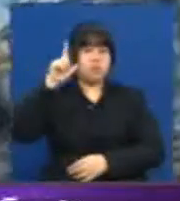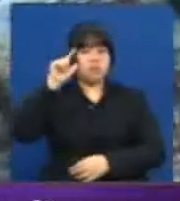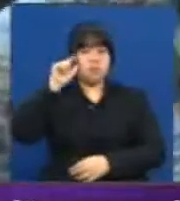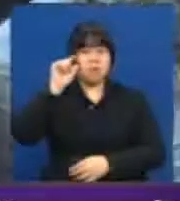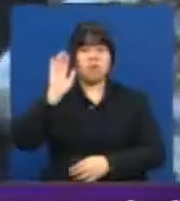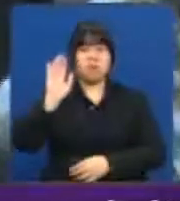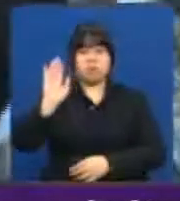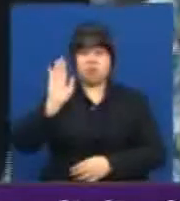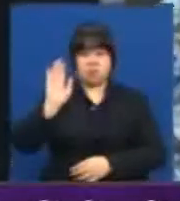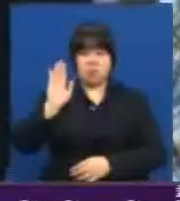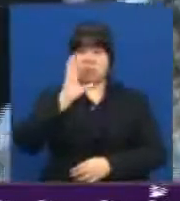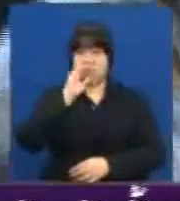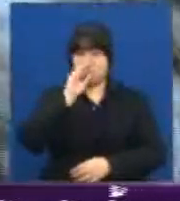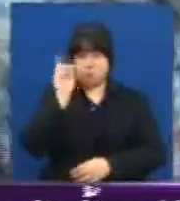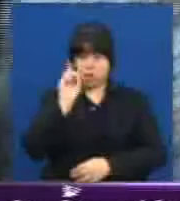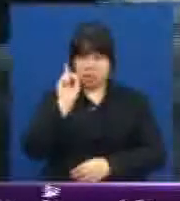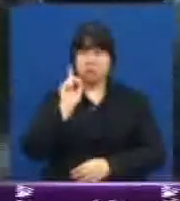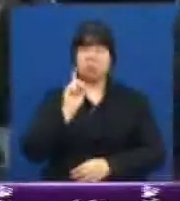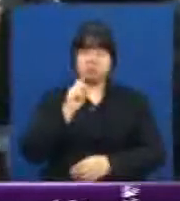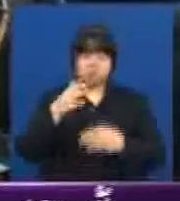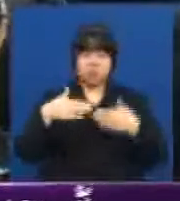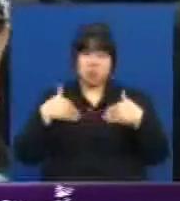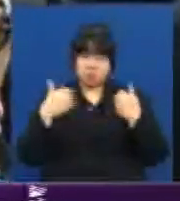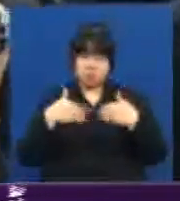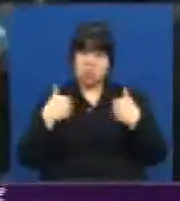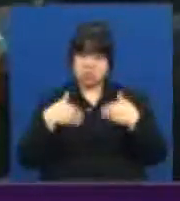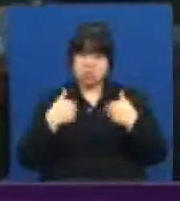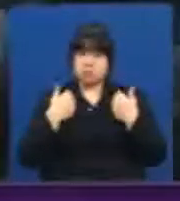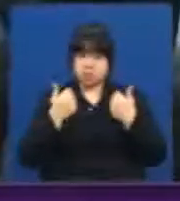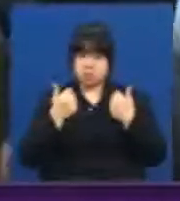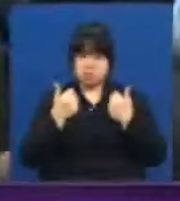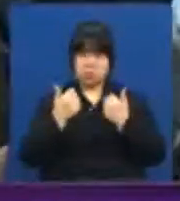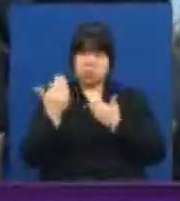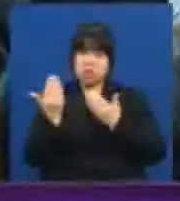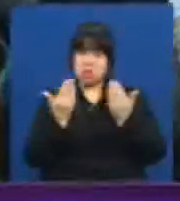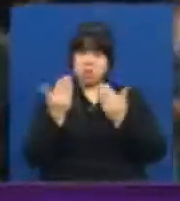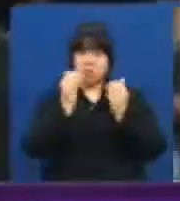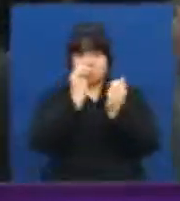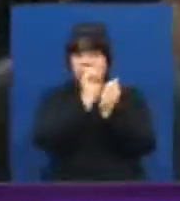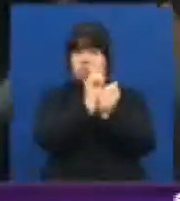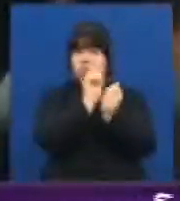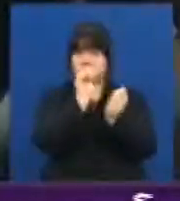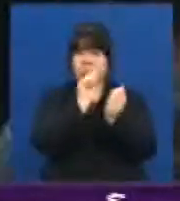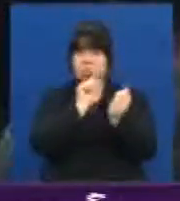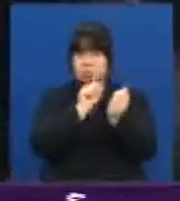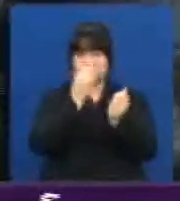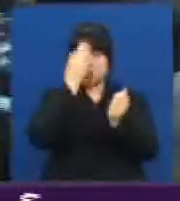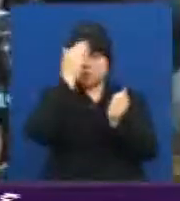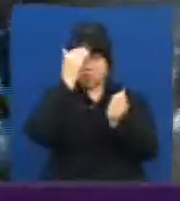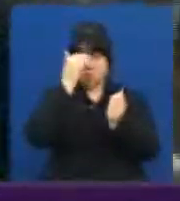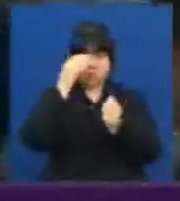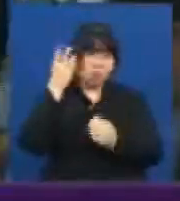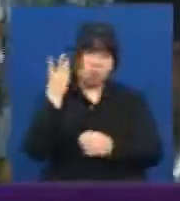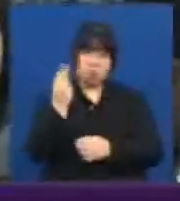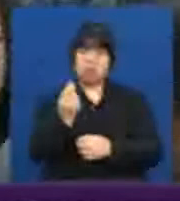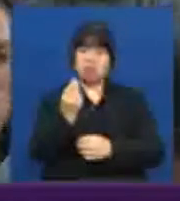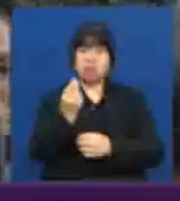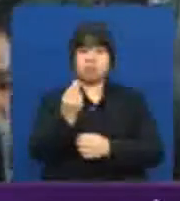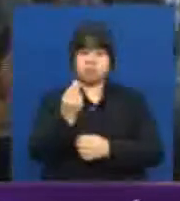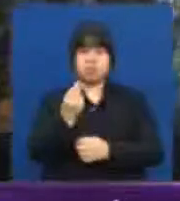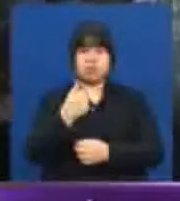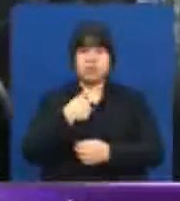ก็เปิดเผยนะคะว่ารู้สึกดีใจแล้วก็ประหลาดใจด้วยที่ลูกชายได้รับการปล่อยตัวเราเป็นเหตุการณ์ที่เกิดขึ้นเร็วมาก